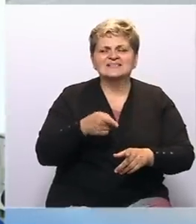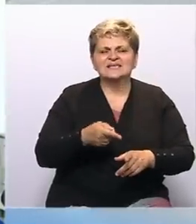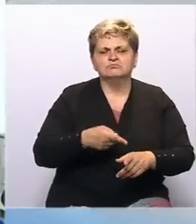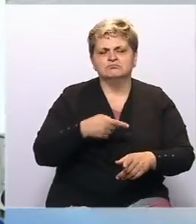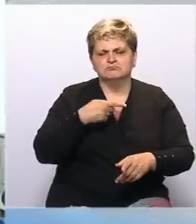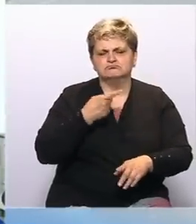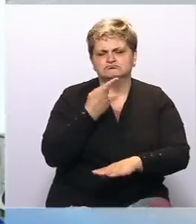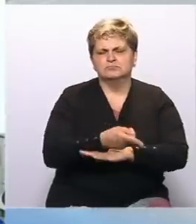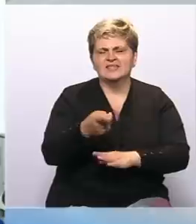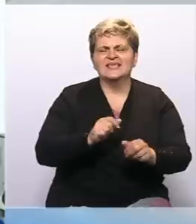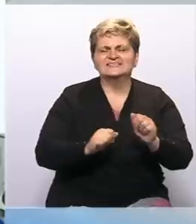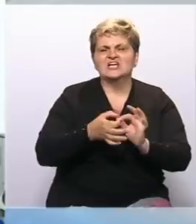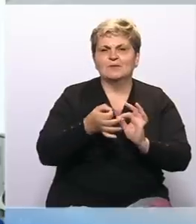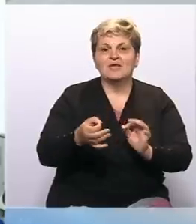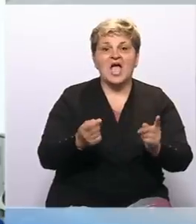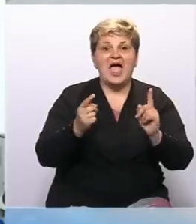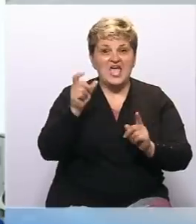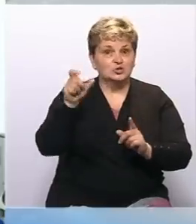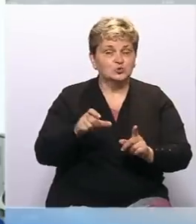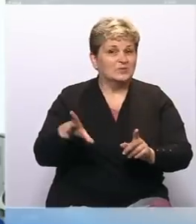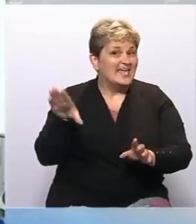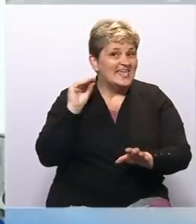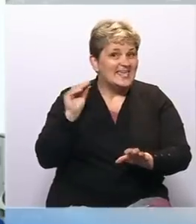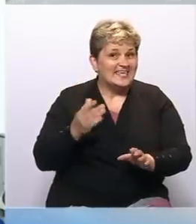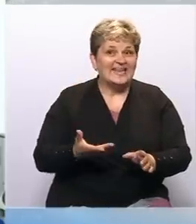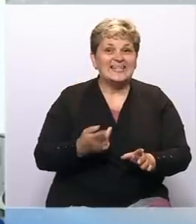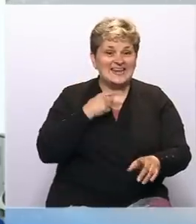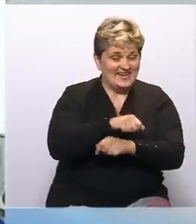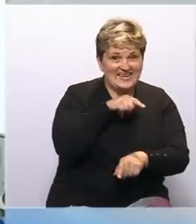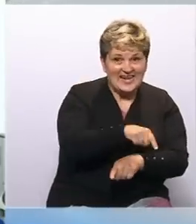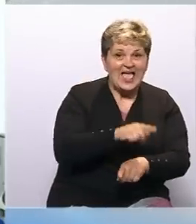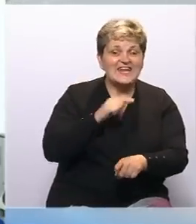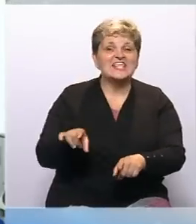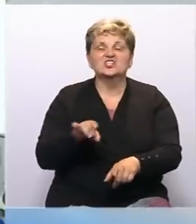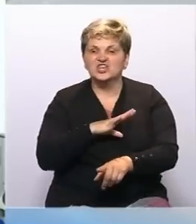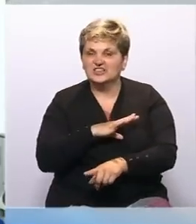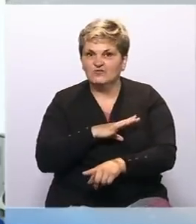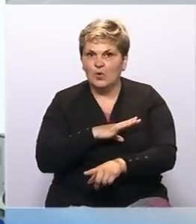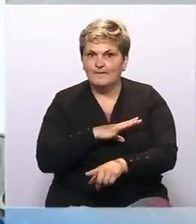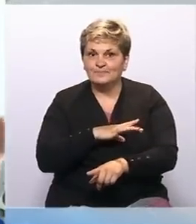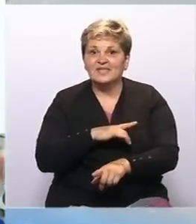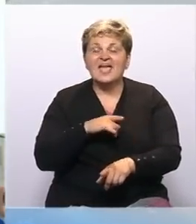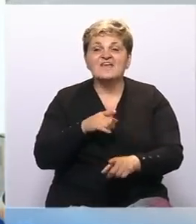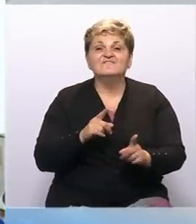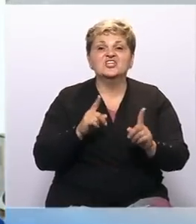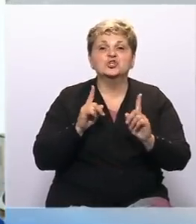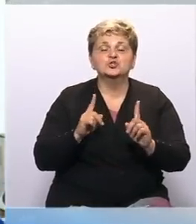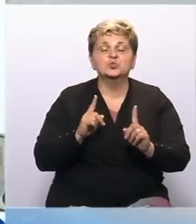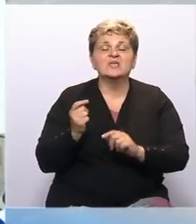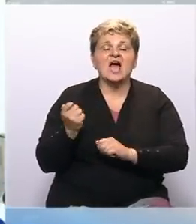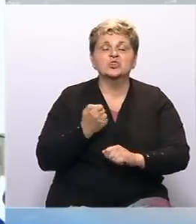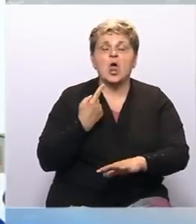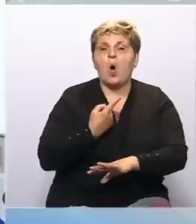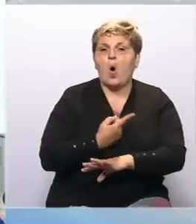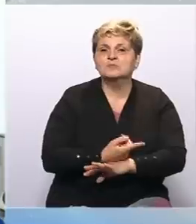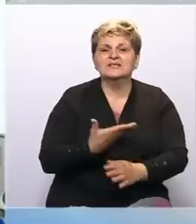mjere, sudija ne saslušava ni nasilnika, ni žrtvu. Znači, sudija donosi odluku